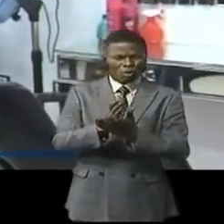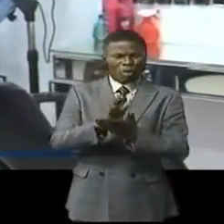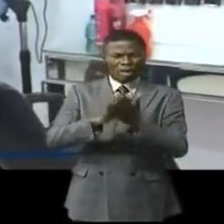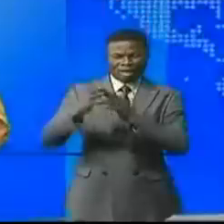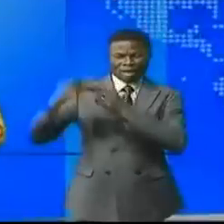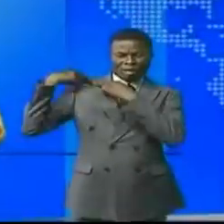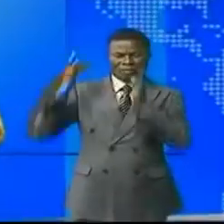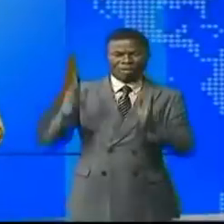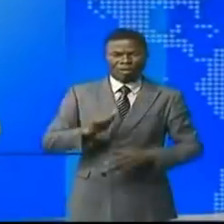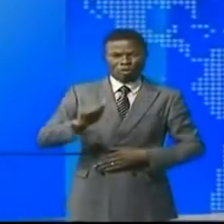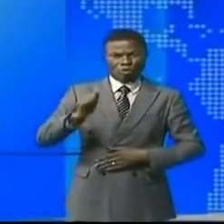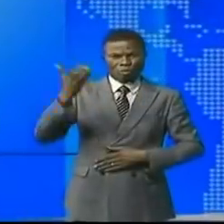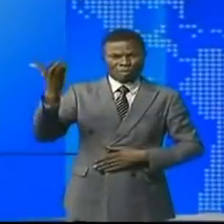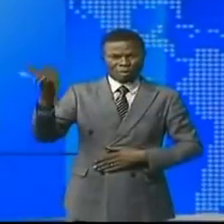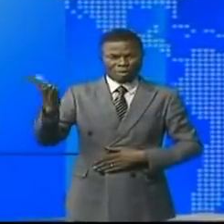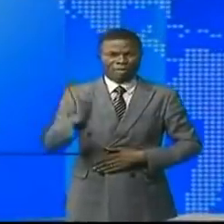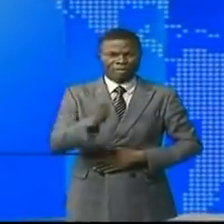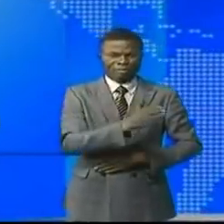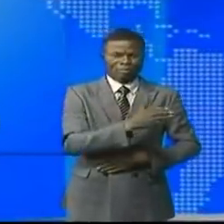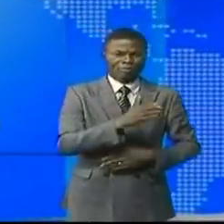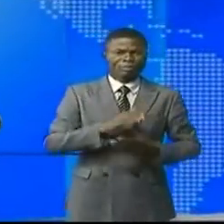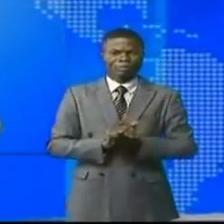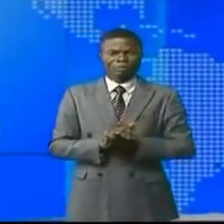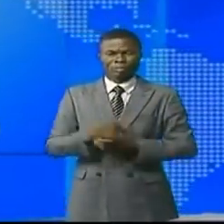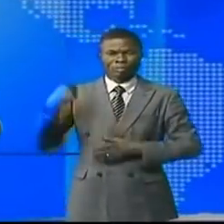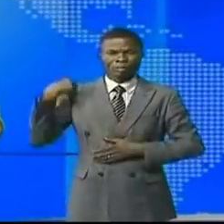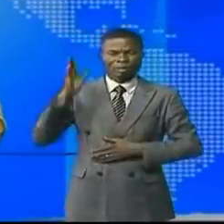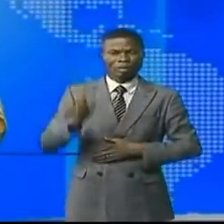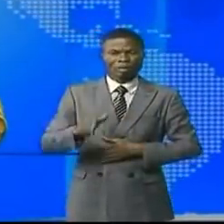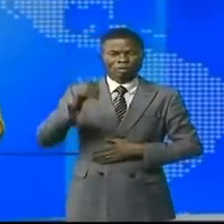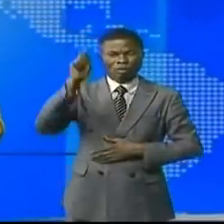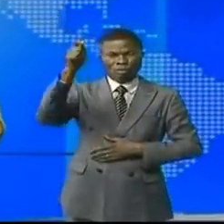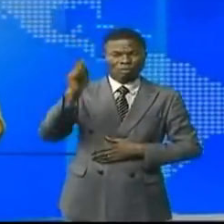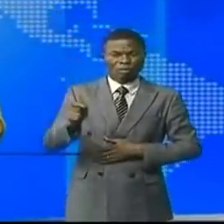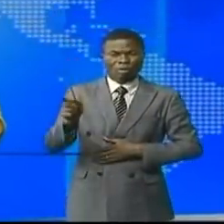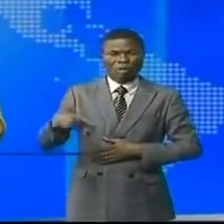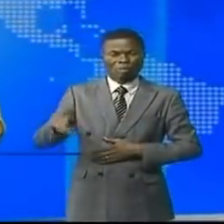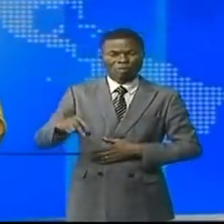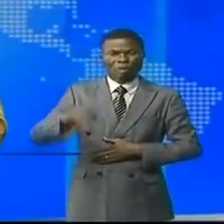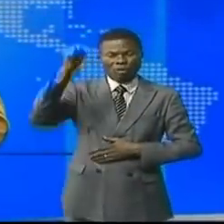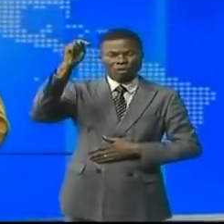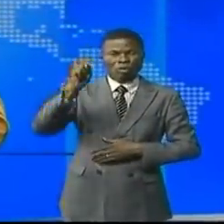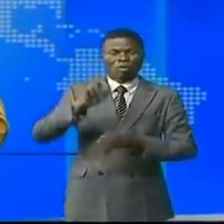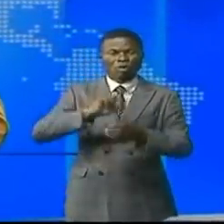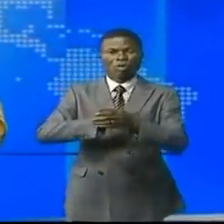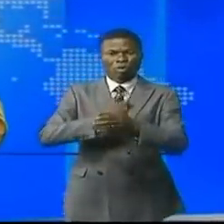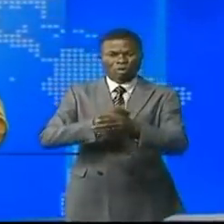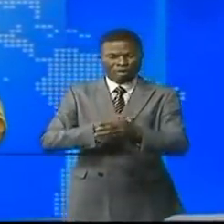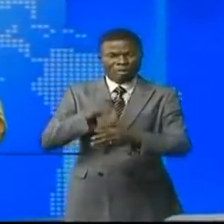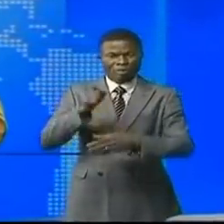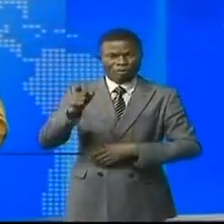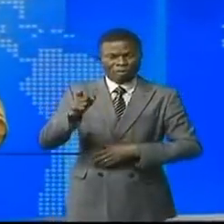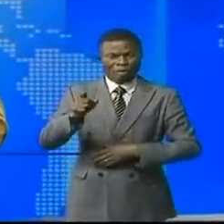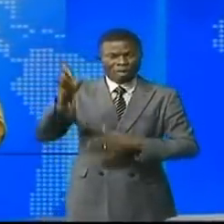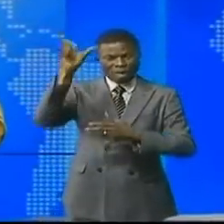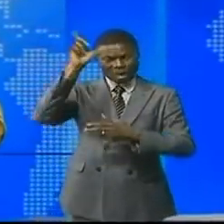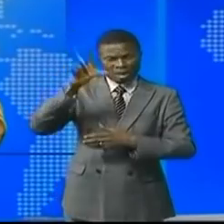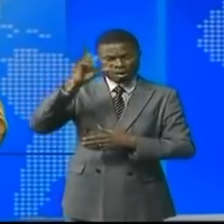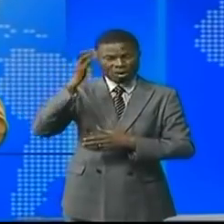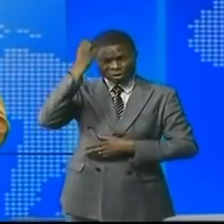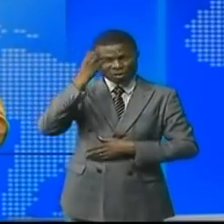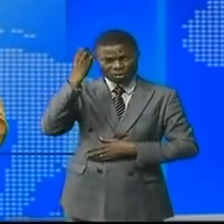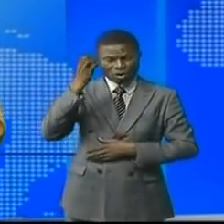autonomie. Et puis, le gouverneur militaire de la province du Nord Kivu, le lieutenant-général Constant Ndima, a procédé